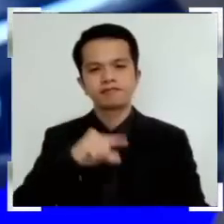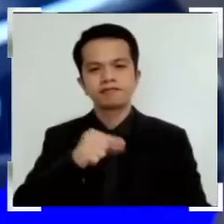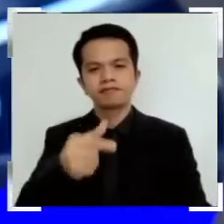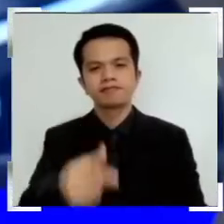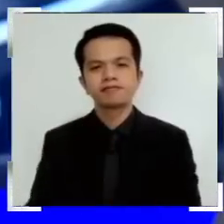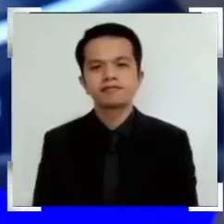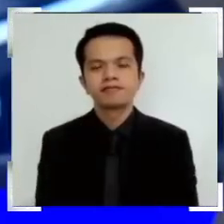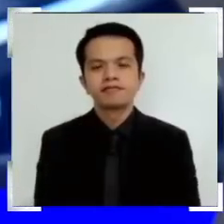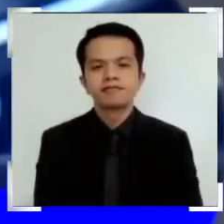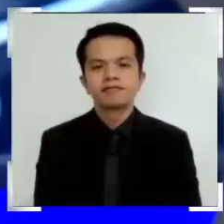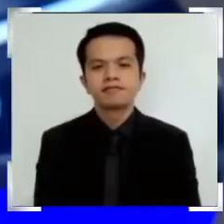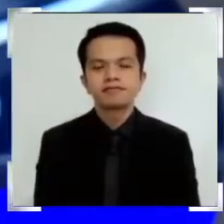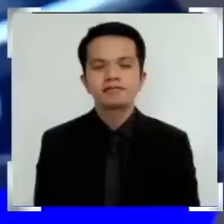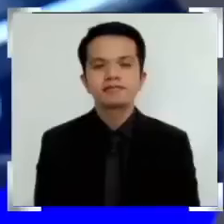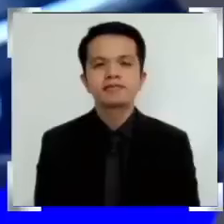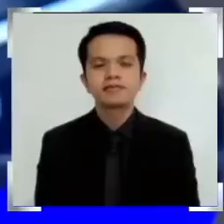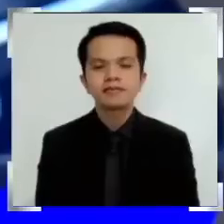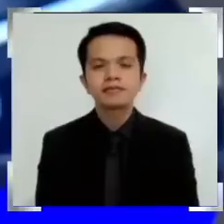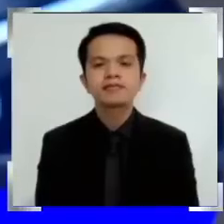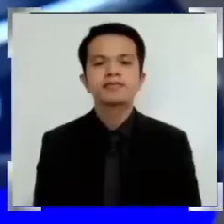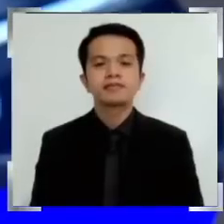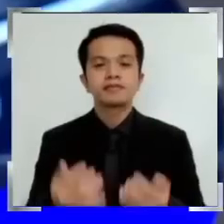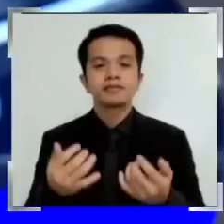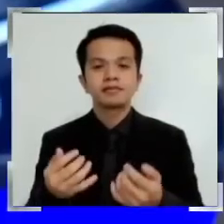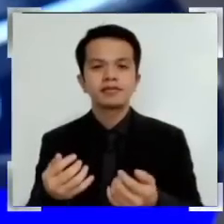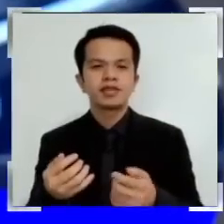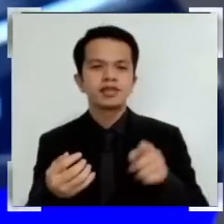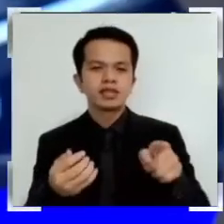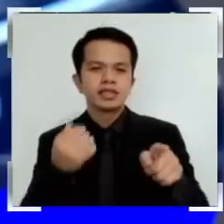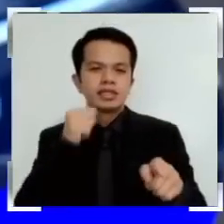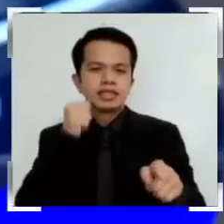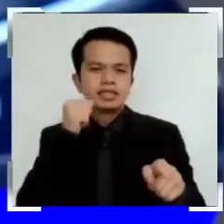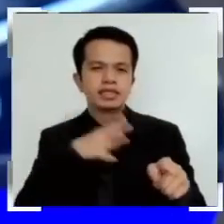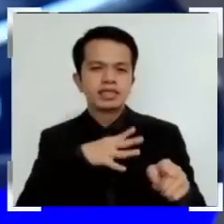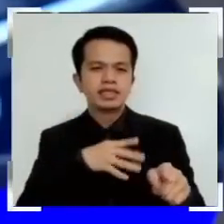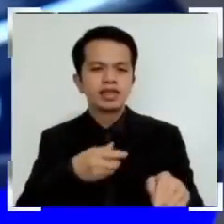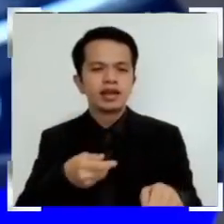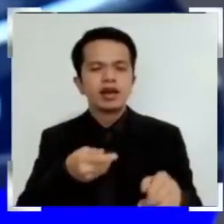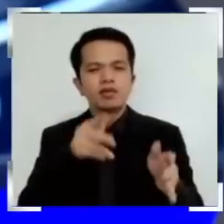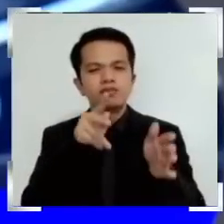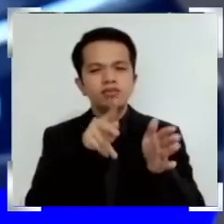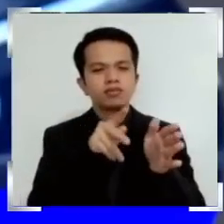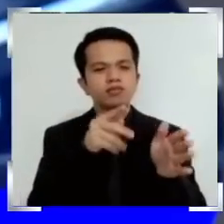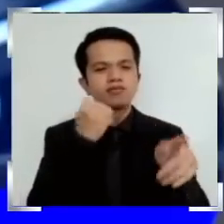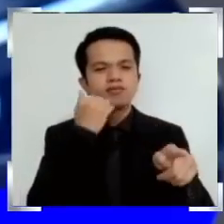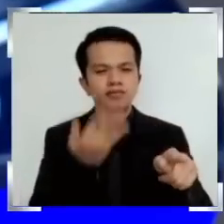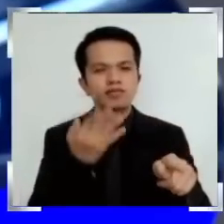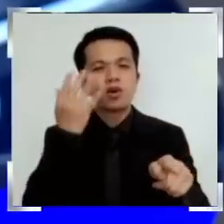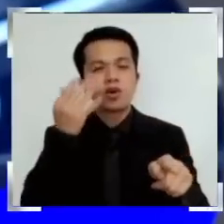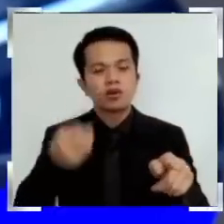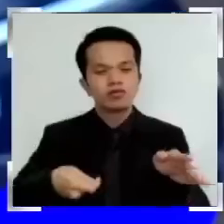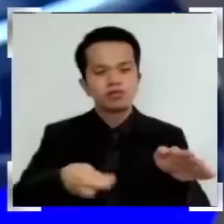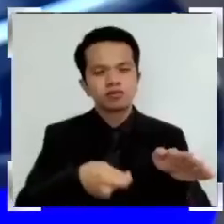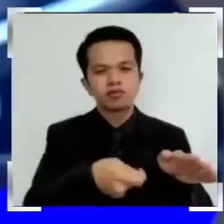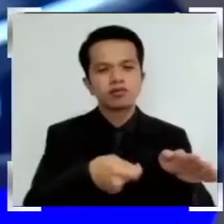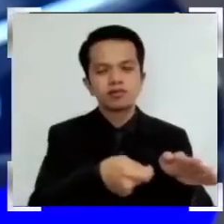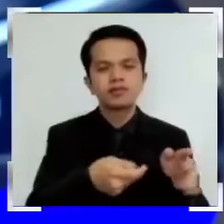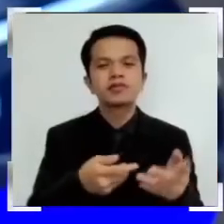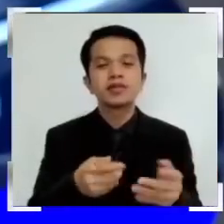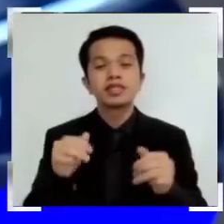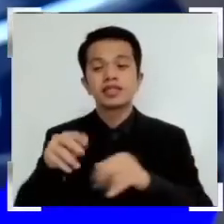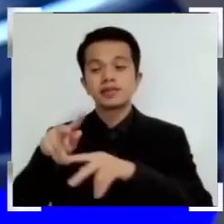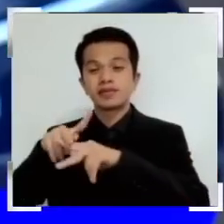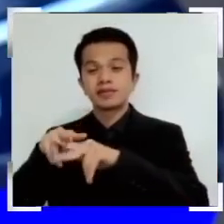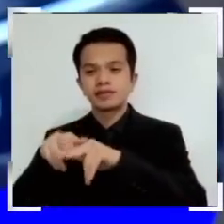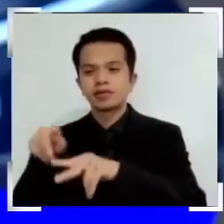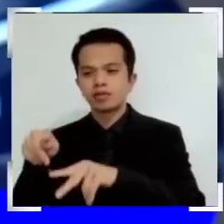Patay ang isang gina matapos pagsasaksakin umano ng kanyang dayuhang asawa sa Bacolod City. At sa Urdaneta City sa Pangasinan, nahulikam